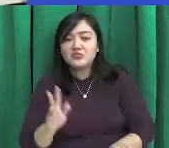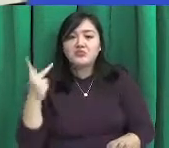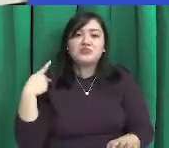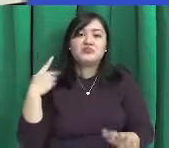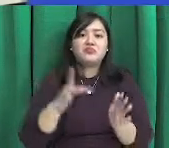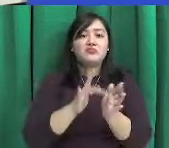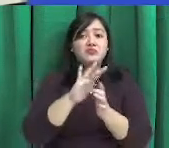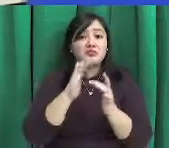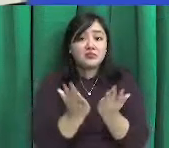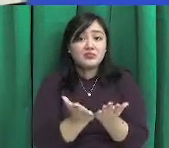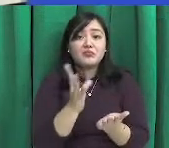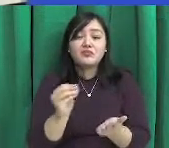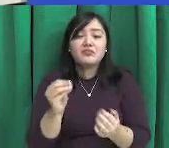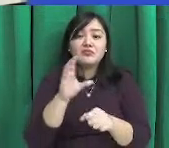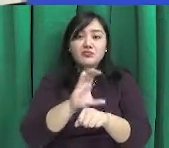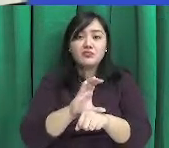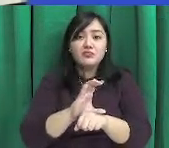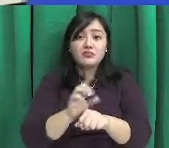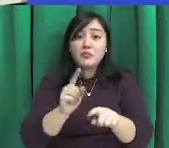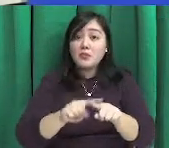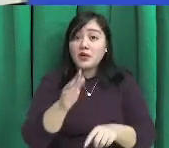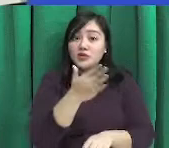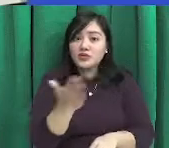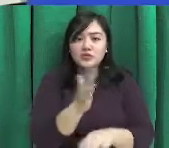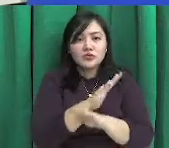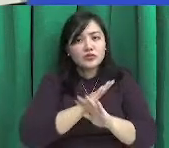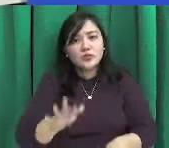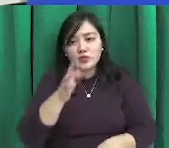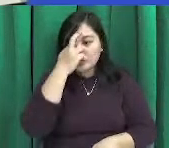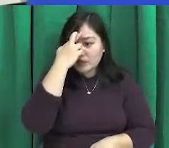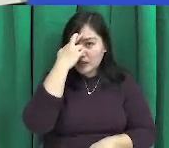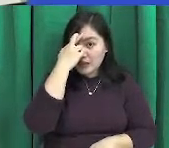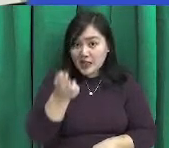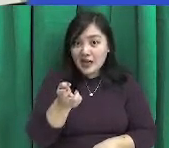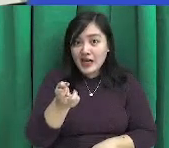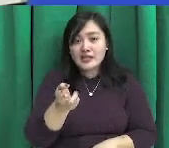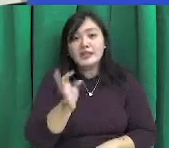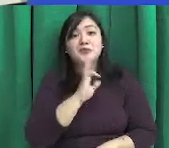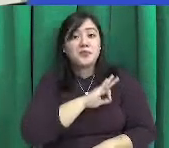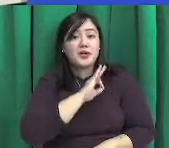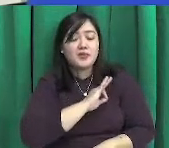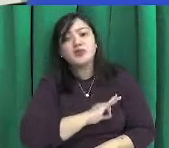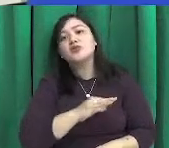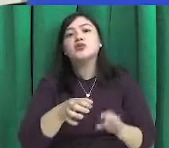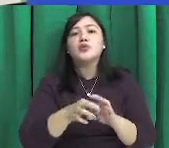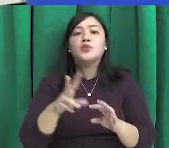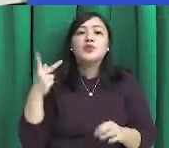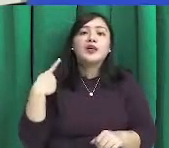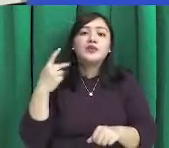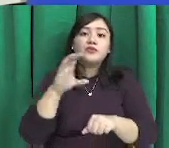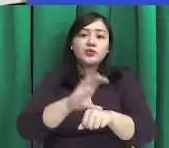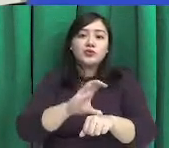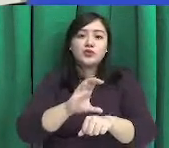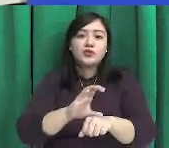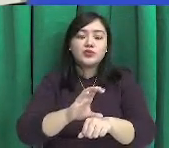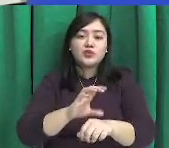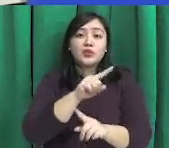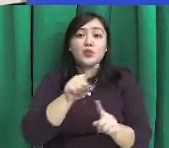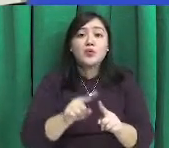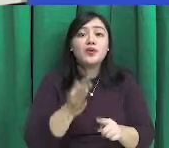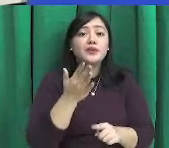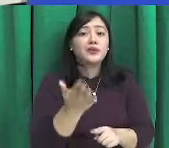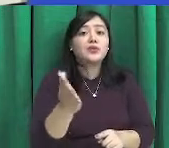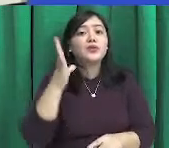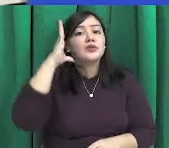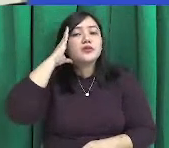lamang ng merong simbahan pag dumating sa ganitong klaseng sitwasyon. Alam niyo, sinasabi ko nga lagi mga kapatid eh,